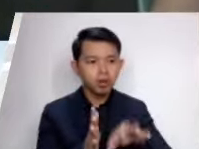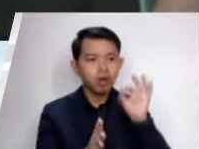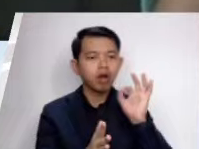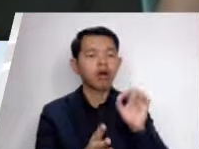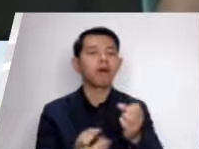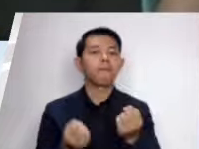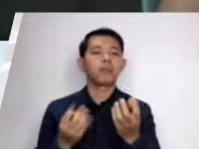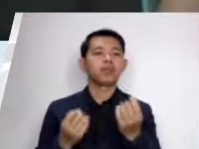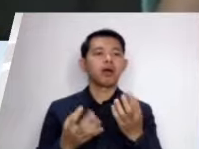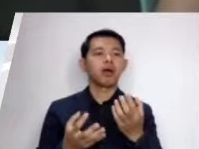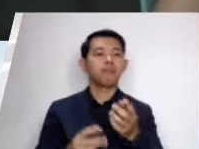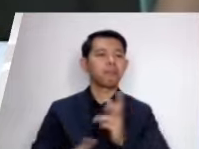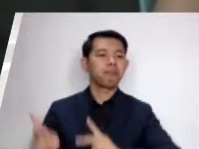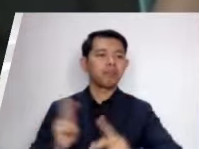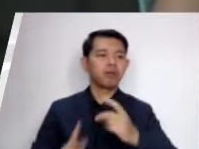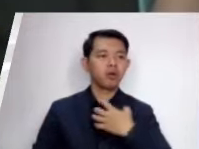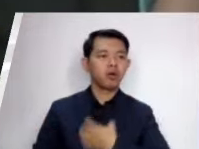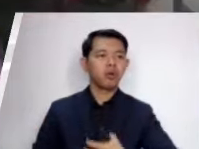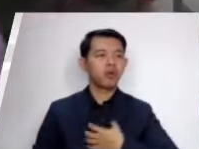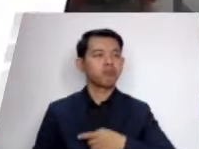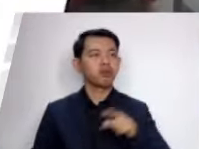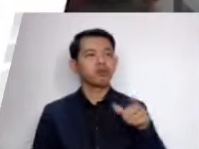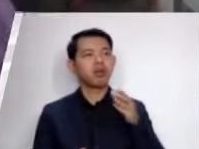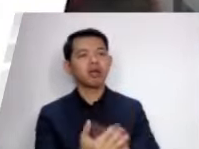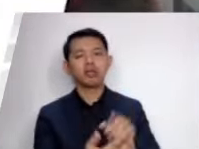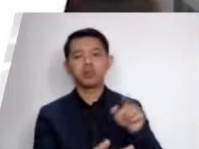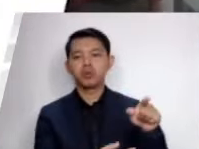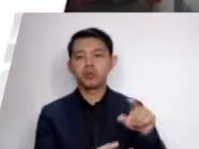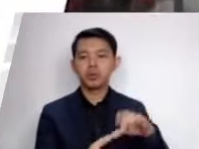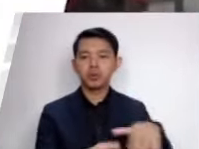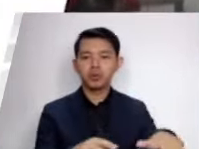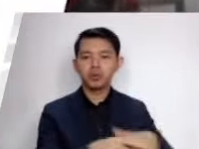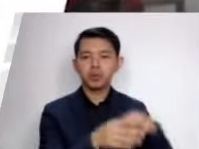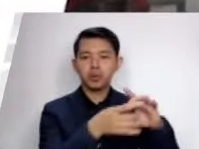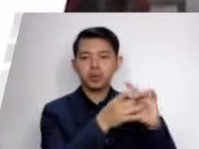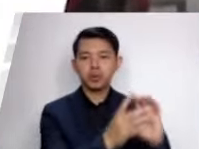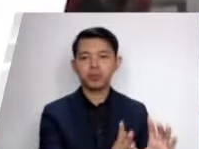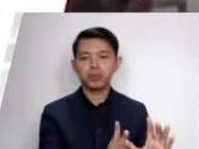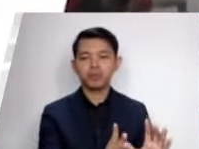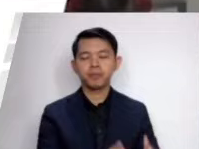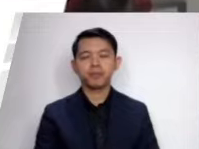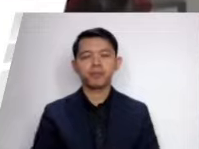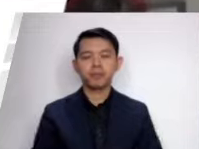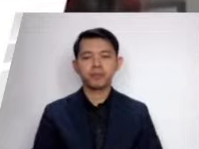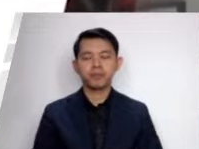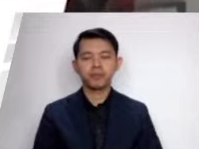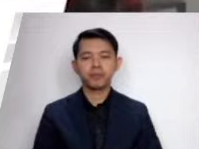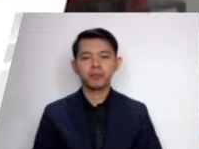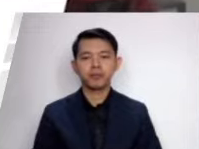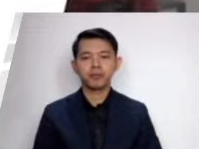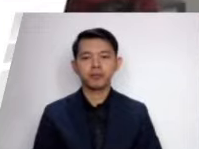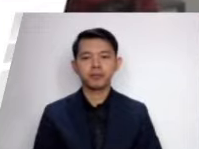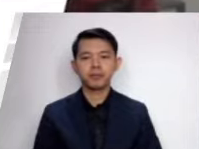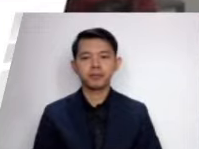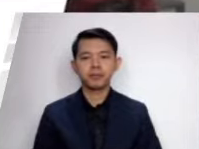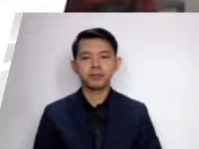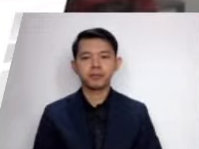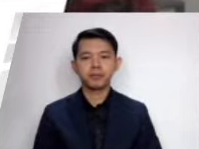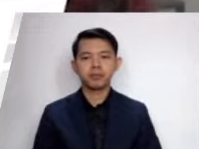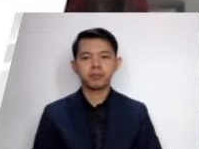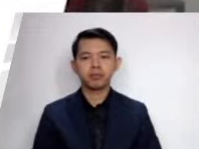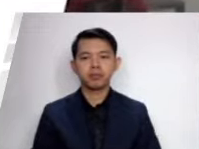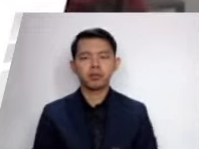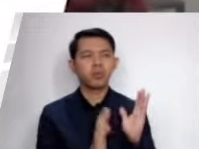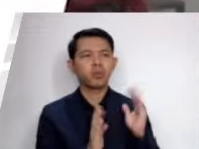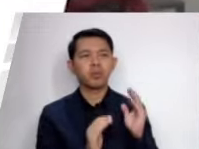nagre-reklamo laban sa nasabing wedding coordinator. Na wagtaw nga napod mi og kuan bitaw trust sa ila, so ang need jud namo kay ma-refund jud mi para makapangita mig